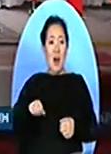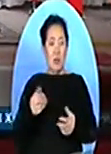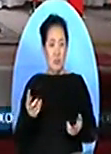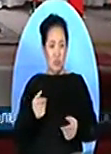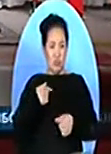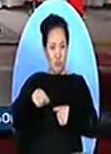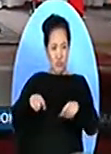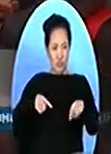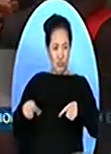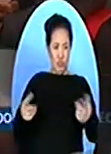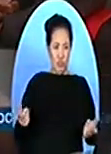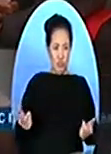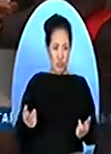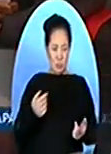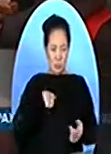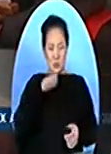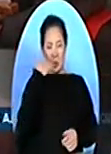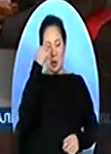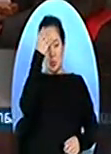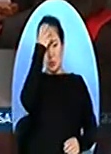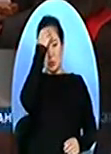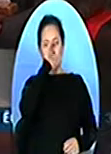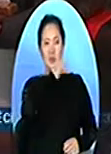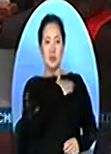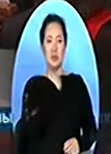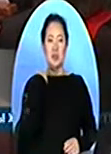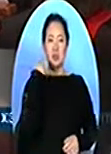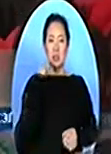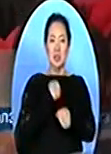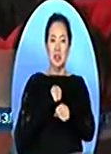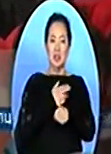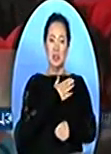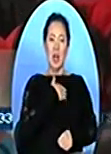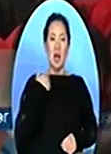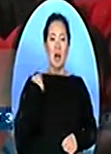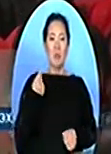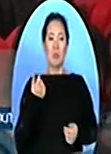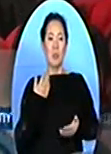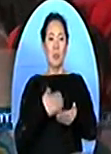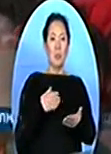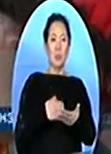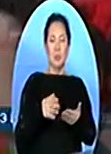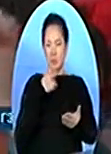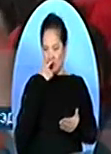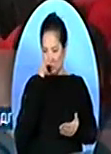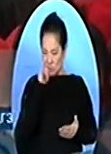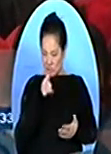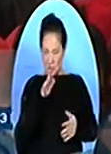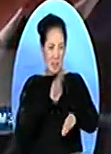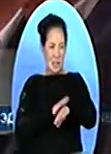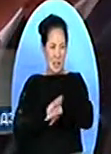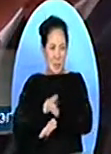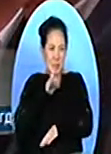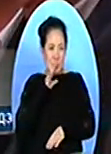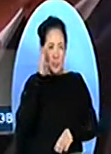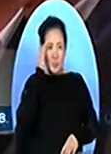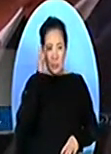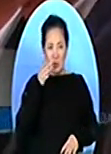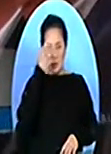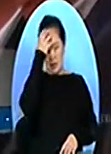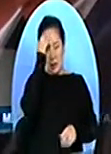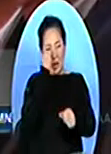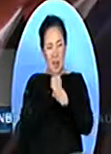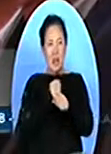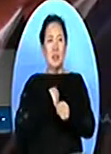Үүнийг засан зарим төрийн дэд албан тушаалтнууд дарга нарын тансаглал хэрэгс хитэрсэн энэ бүгдийг цэгцэнд нь оруулах бодлогыг засгийн газар хэрэгжүүлэхээр ажиллаж байгаа